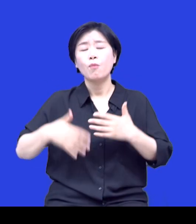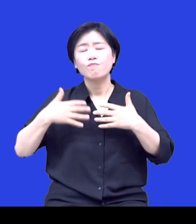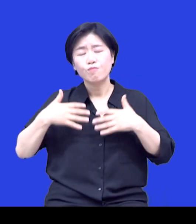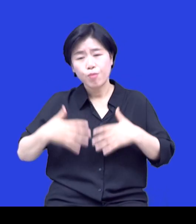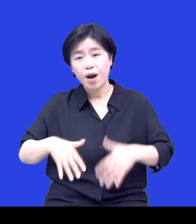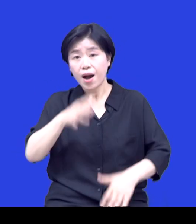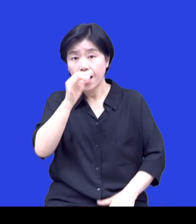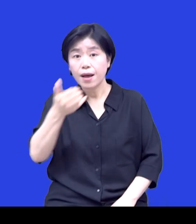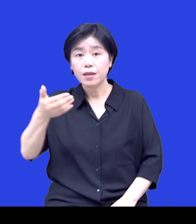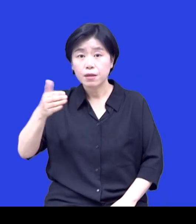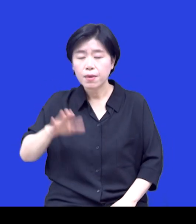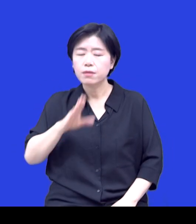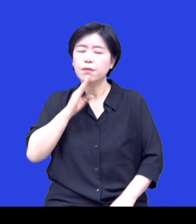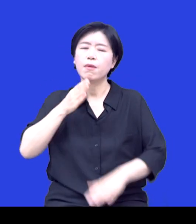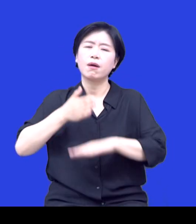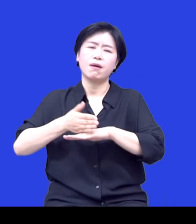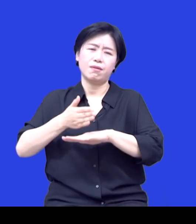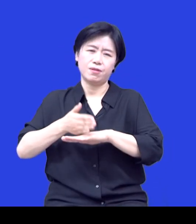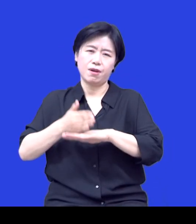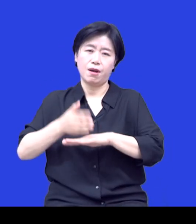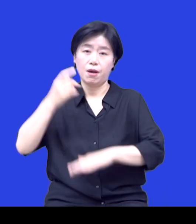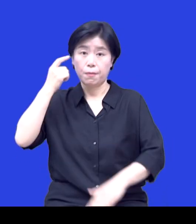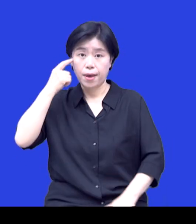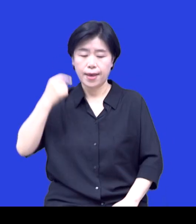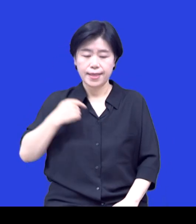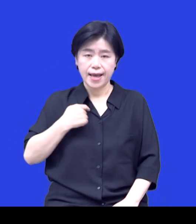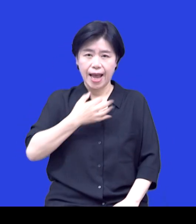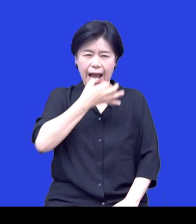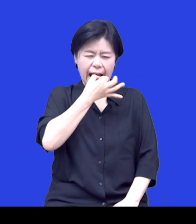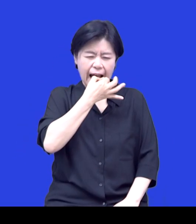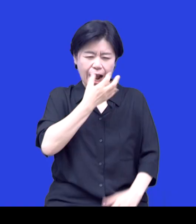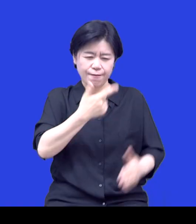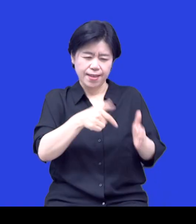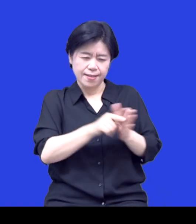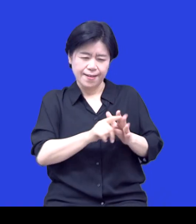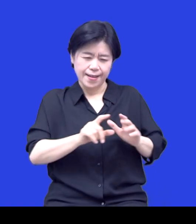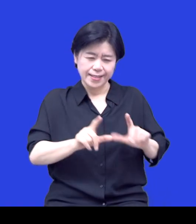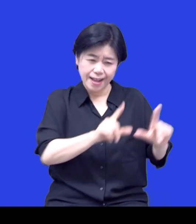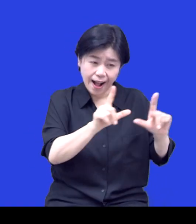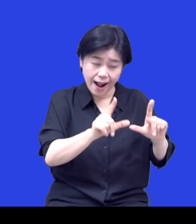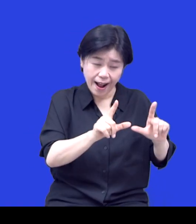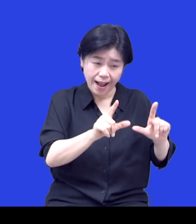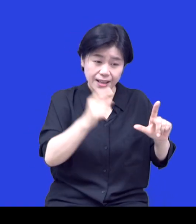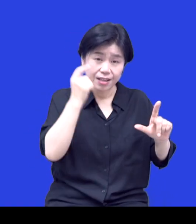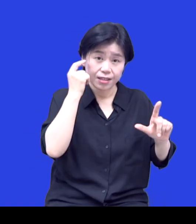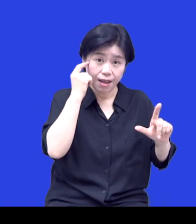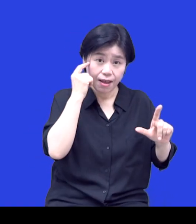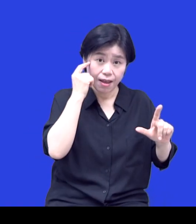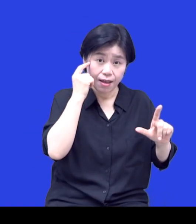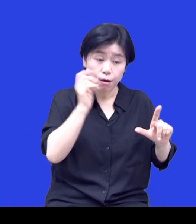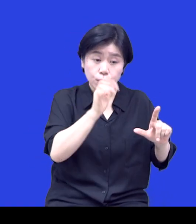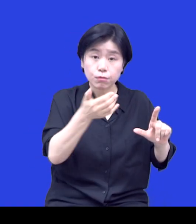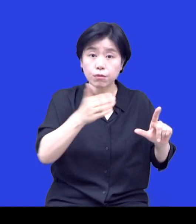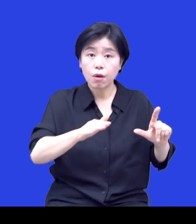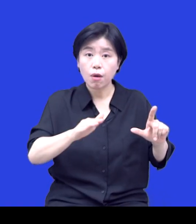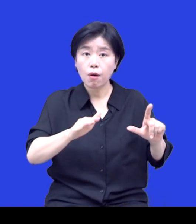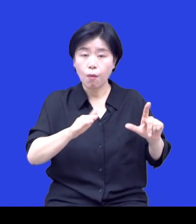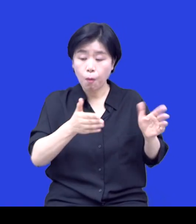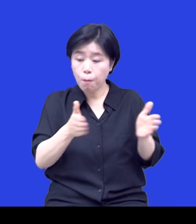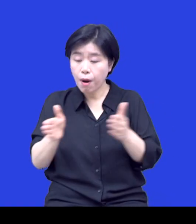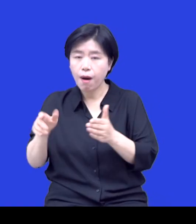나밖에 모르고 살 뻔했던 인생을 하나님이 이렇게 써주셔서 자살하려고 그러다가도 설교 듣고 돌아오기도